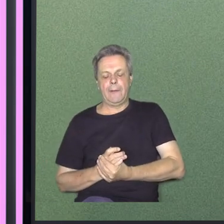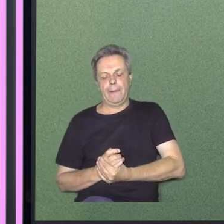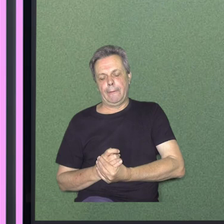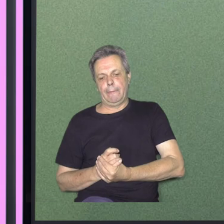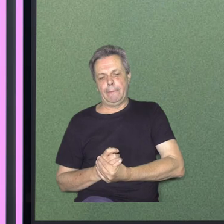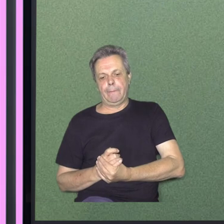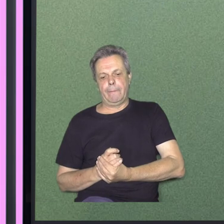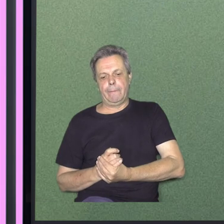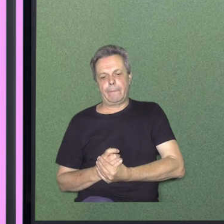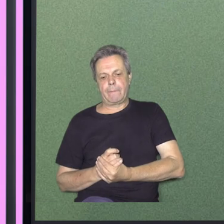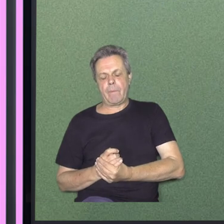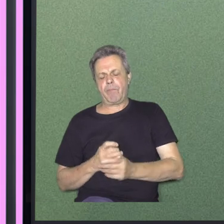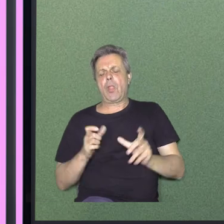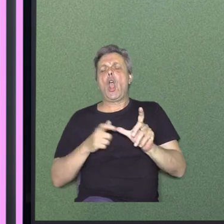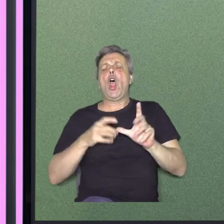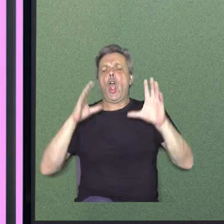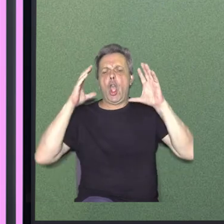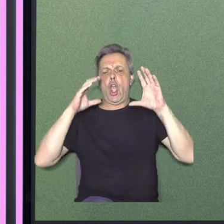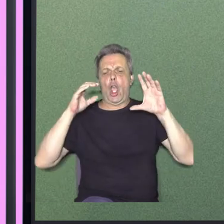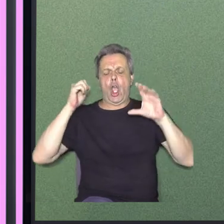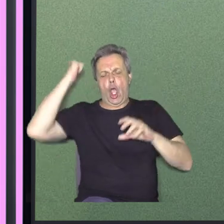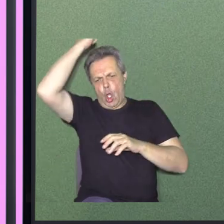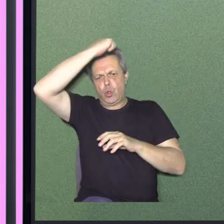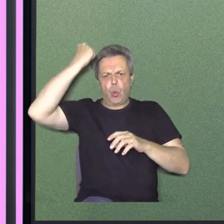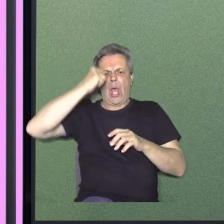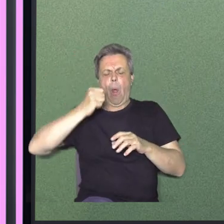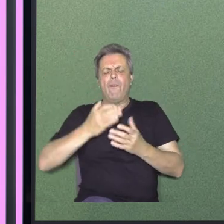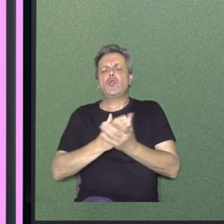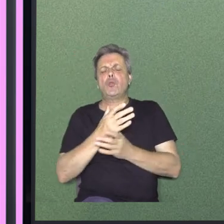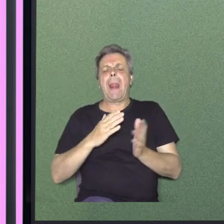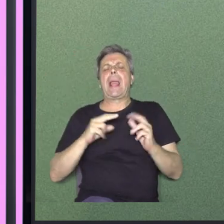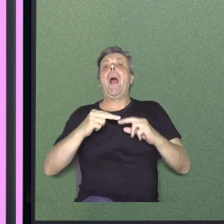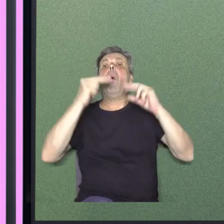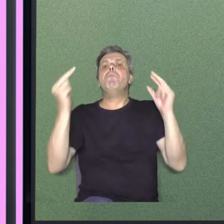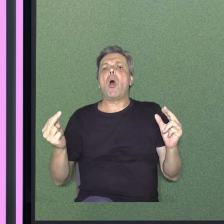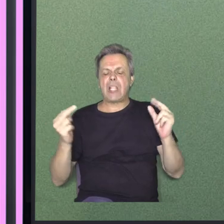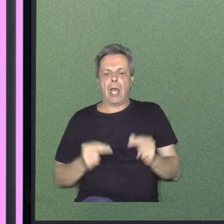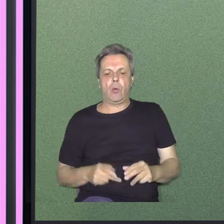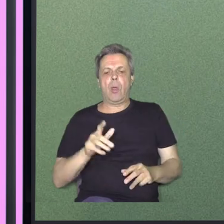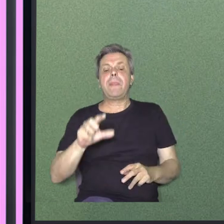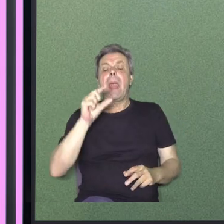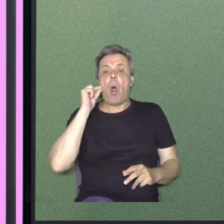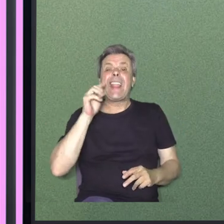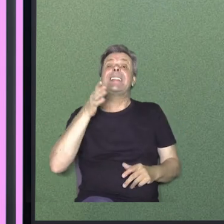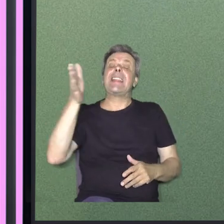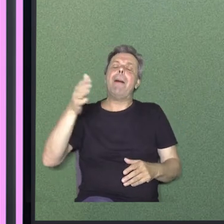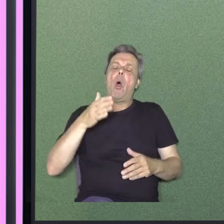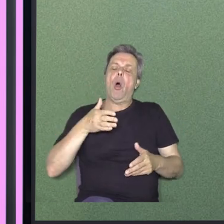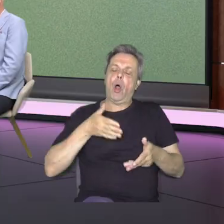ovaj, sultanov službenik u Mostaru. Da, da, da. E, i tamo se njen otac